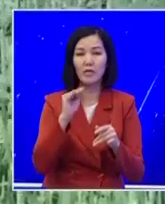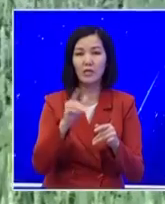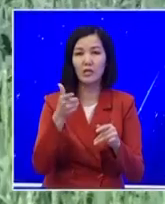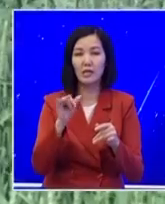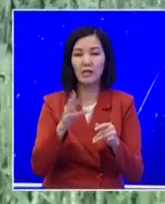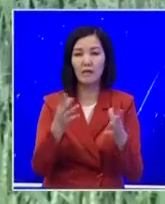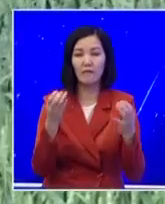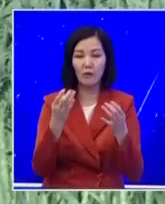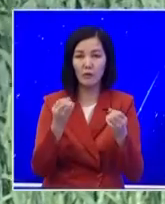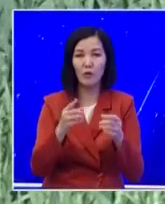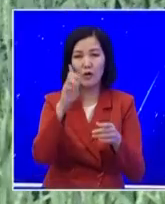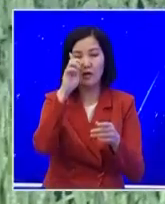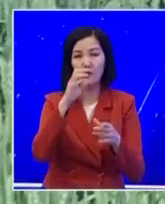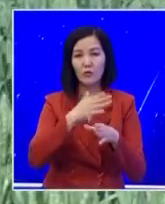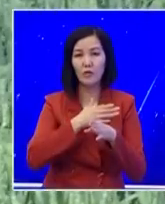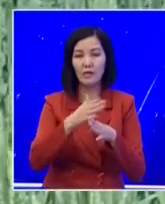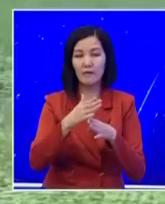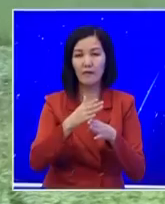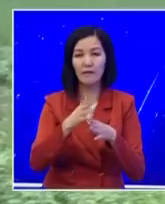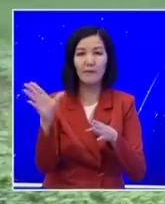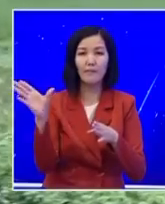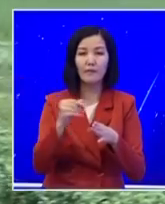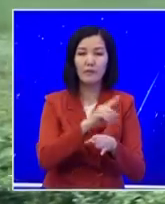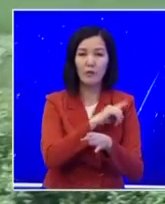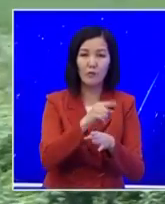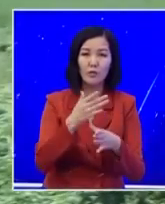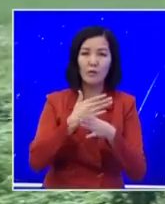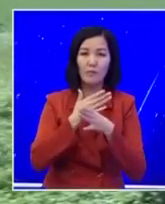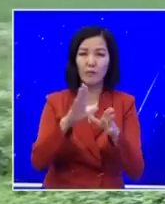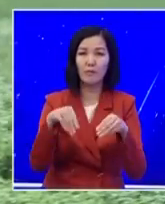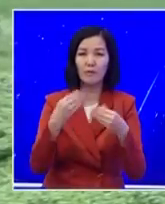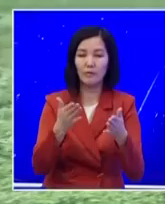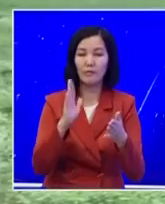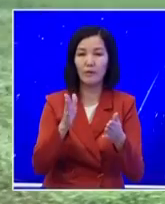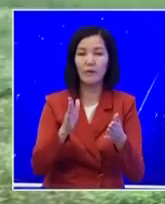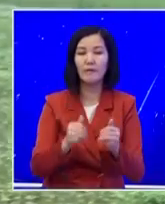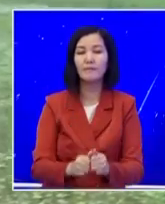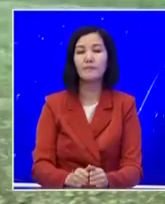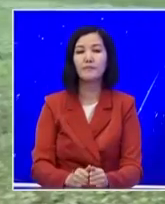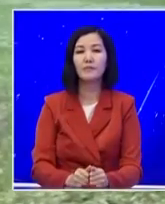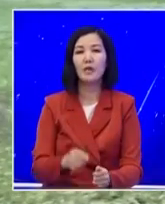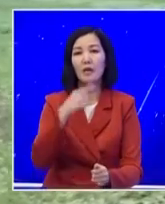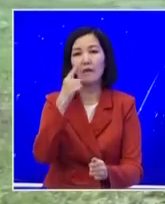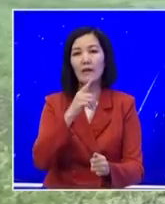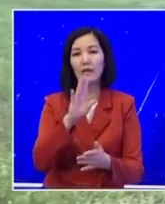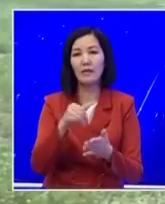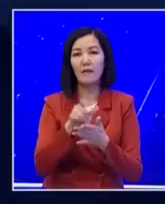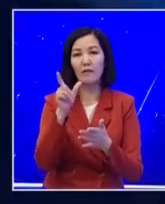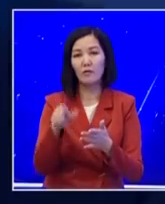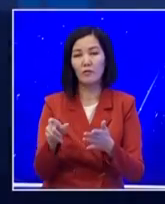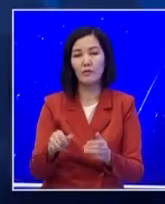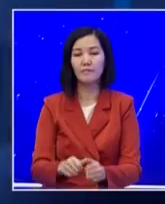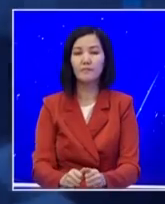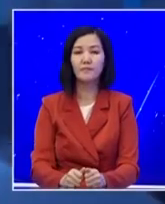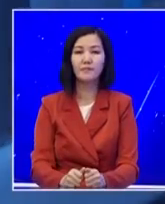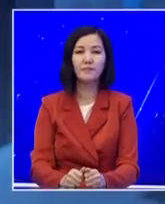гектаров. Также со стороны государства будут предприниматься все усилия для недопущения срывов работ фермеров, говорят ответственные лица.